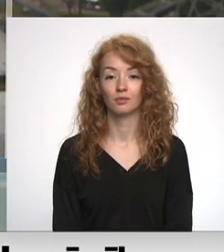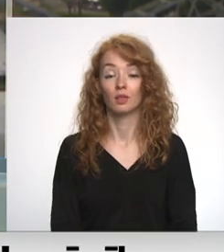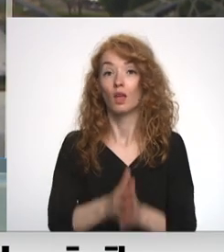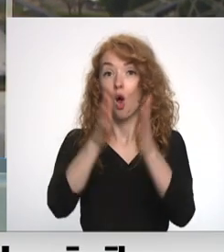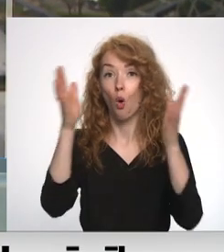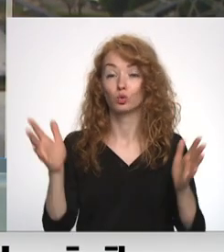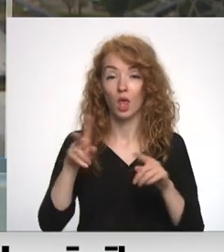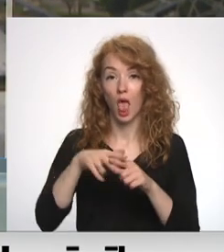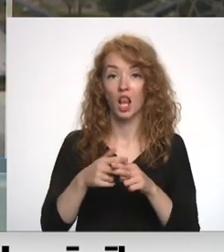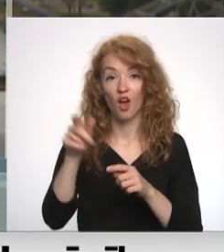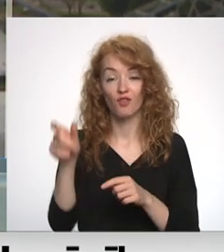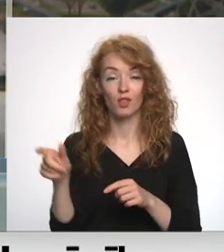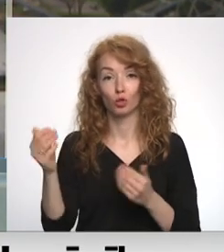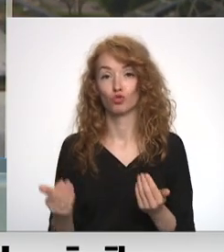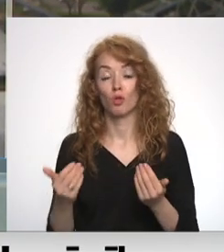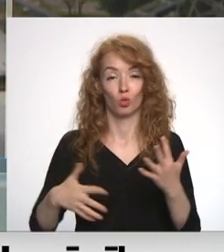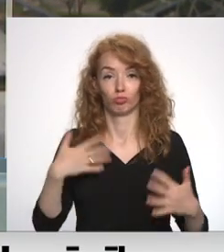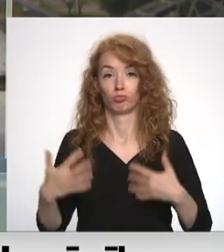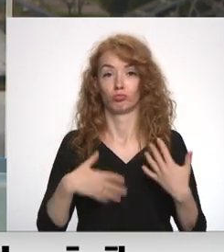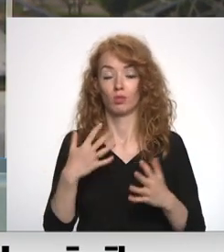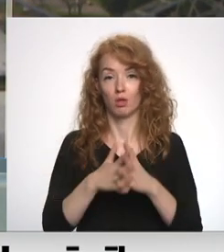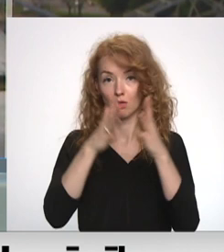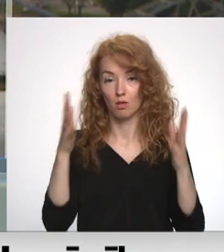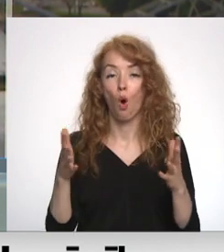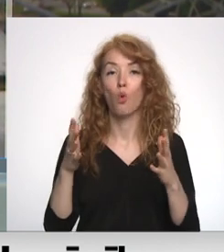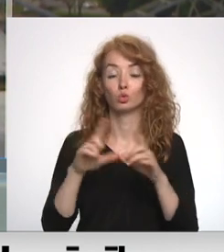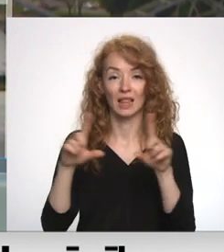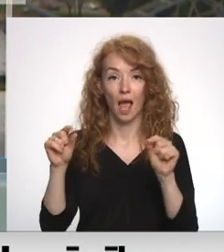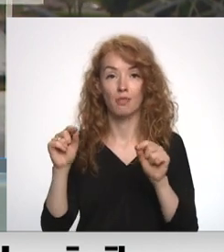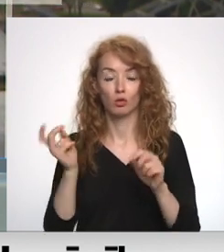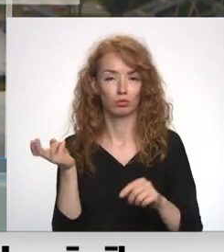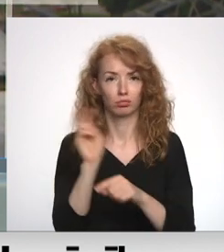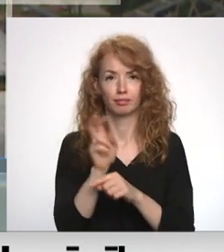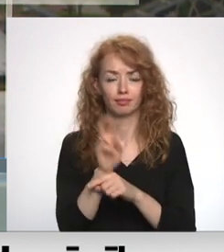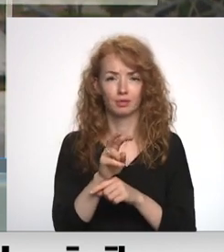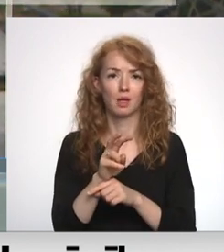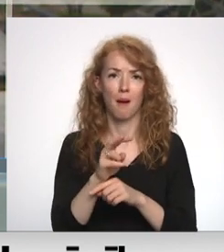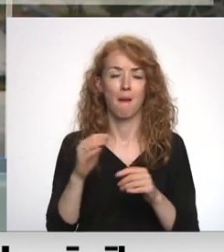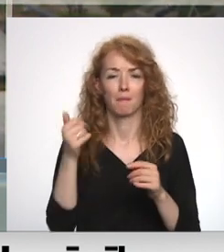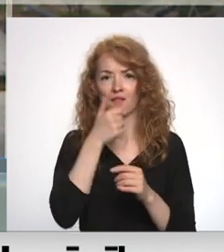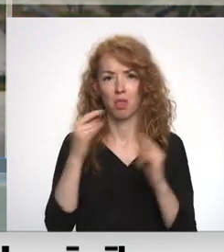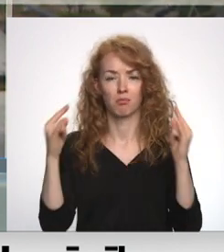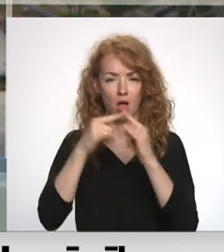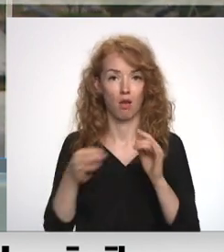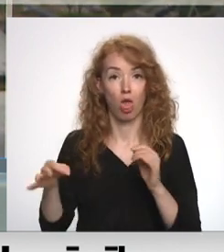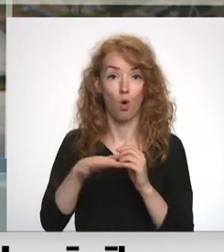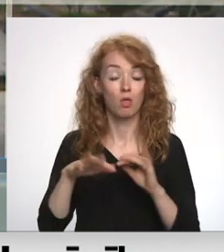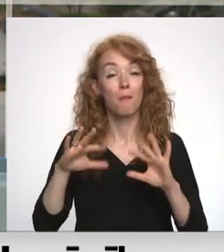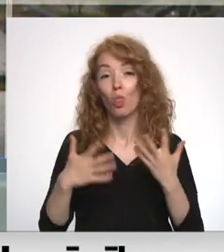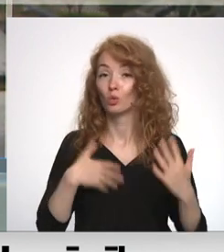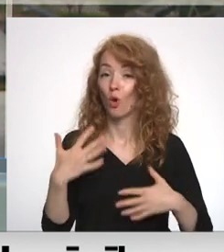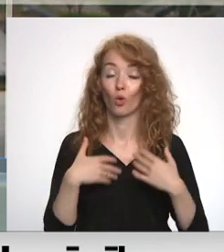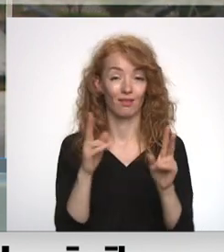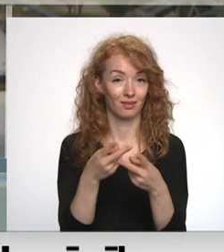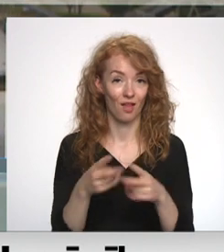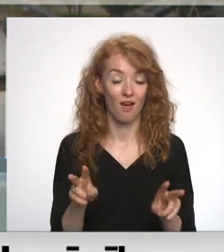Daudzus jelgavniekus šodien satrauca vairāk operatīvo dienestu ierašanās kādā pilsētas privātmāja rajonā. Bet uztraukumam nav